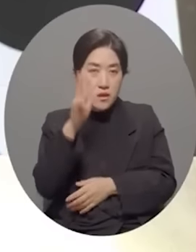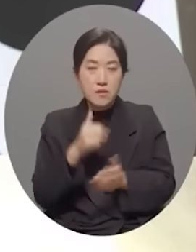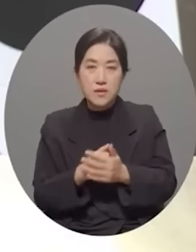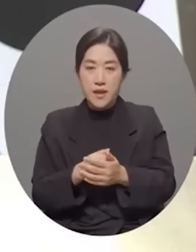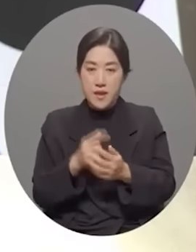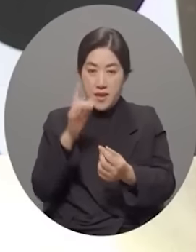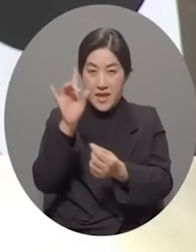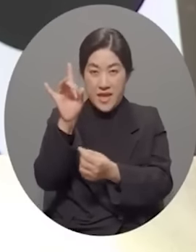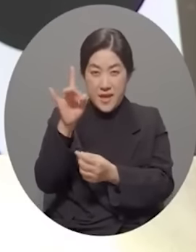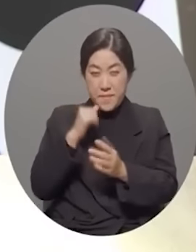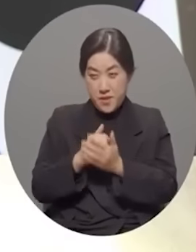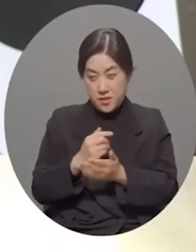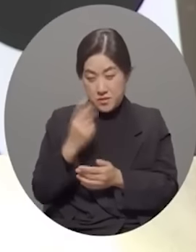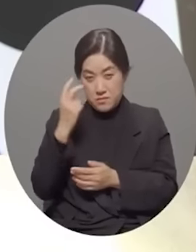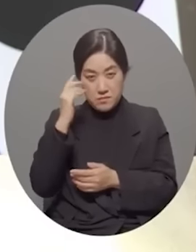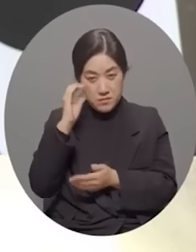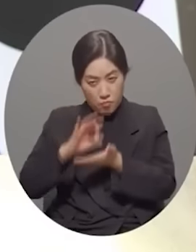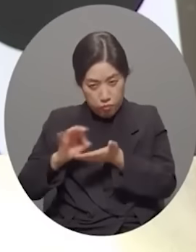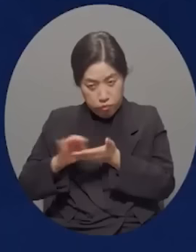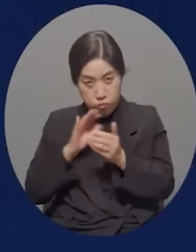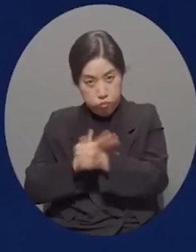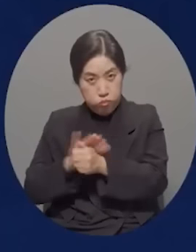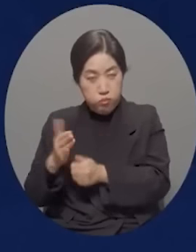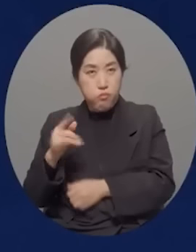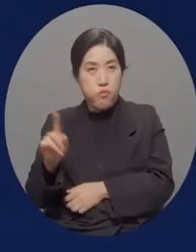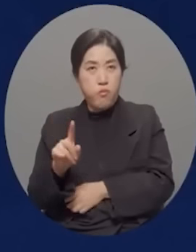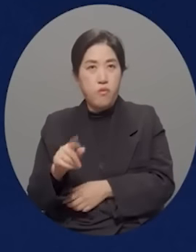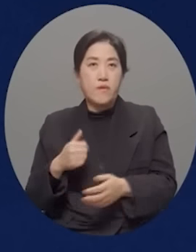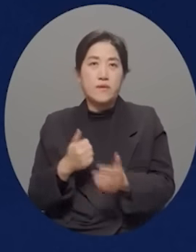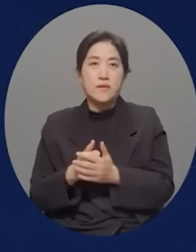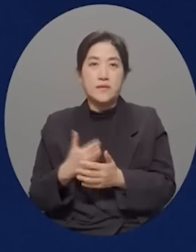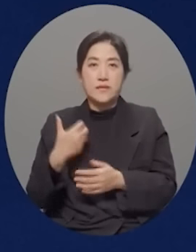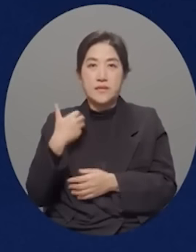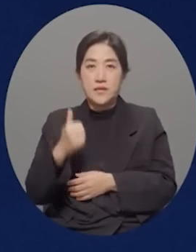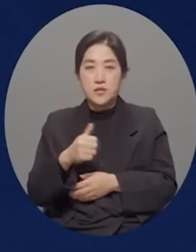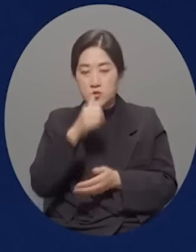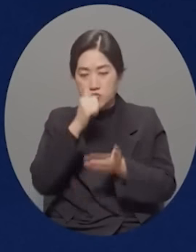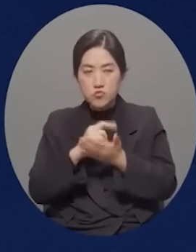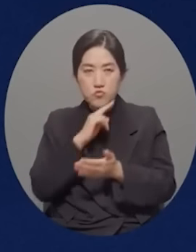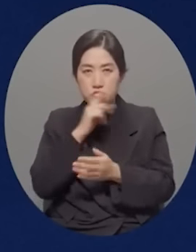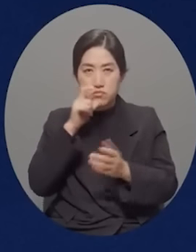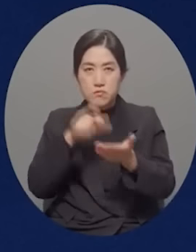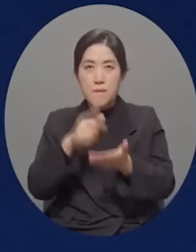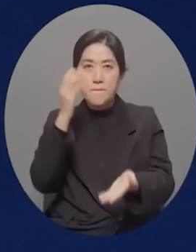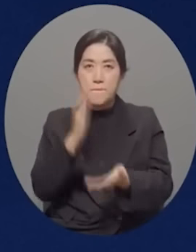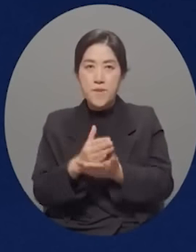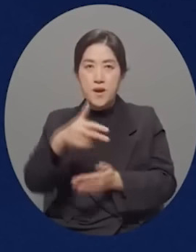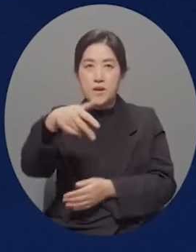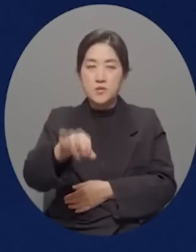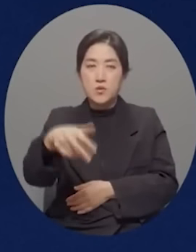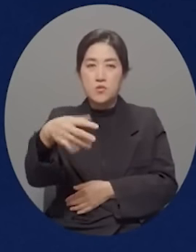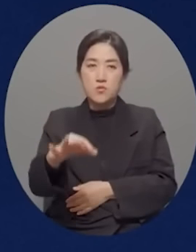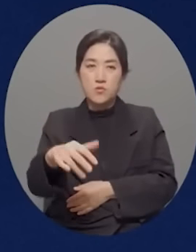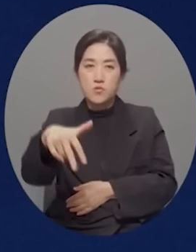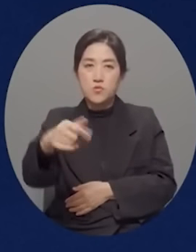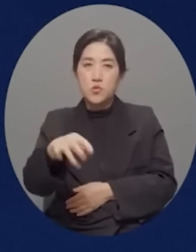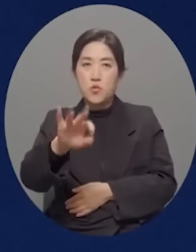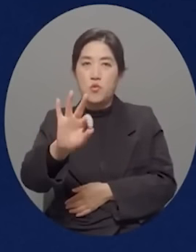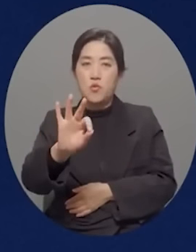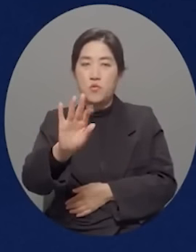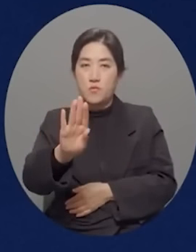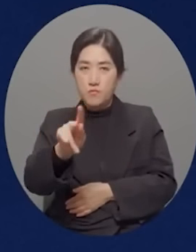한 명의 근무만 챙긴 겁니다. 당초 장관이 혐의자를 특정하지 말라고 지시했다던 정종범 부사령관은 한 달